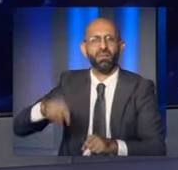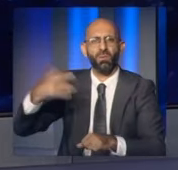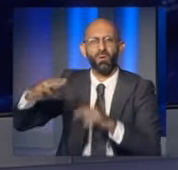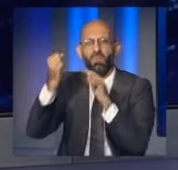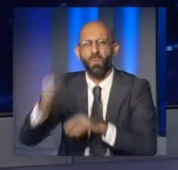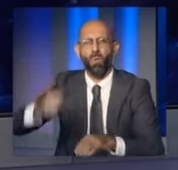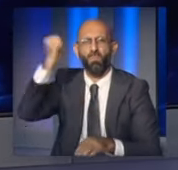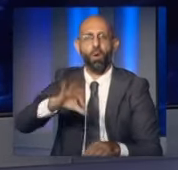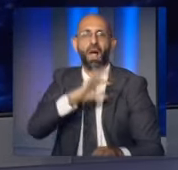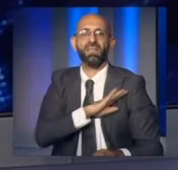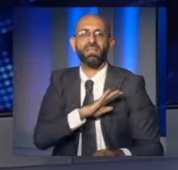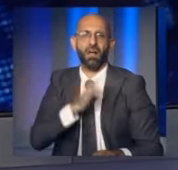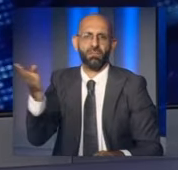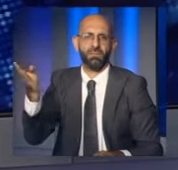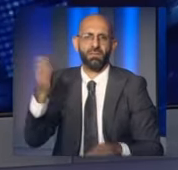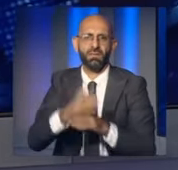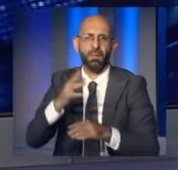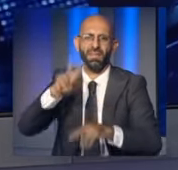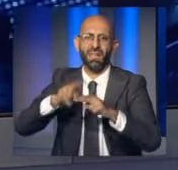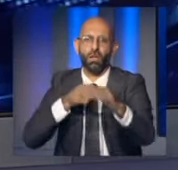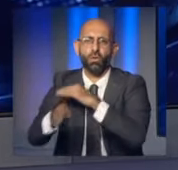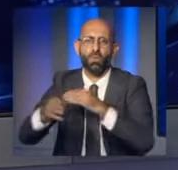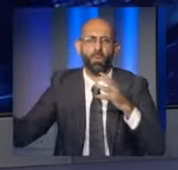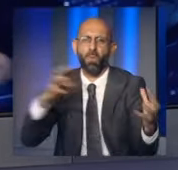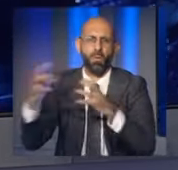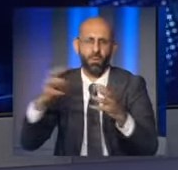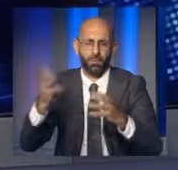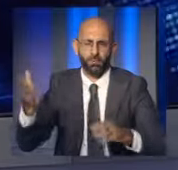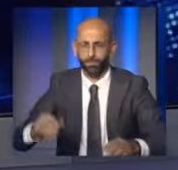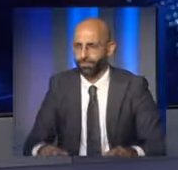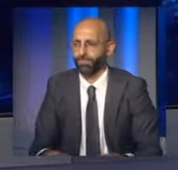عنيف على قطاع غزة واحتدام الخلافات الداخلية الإسرائيلية.